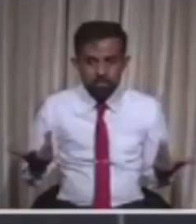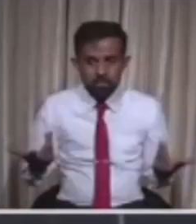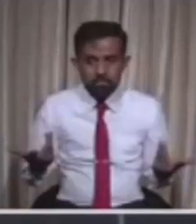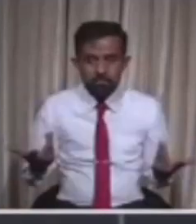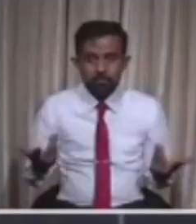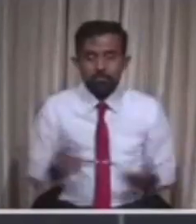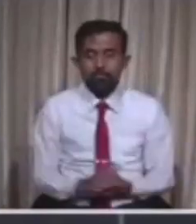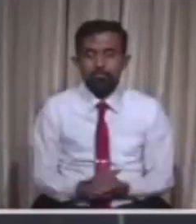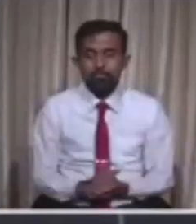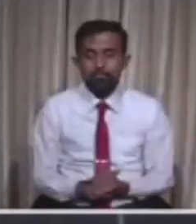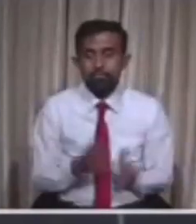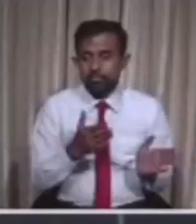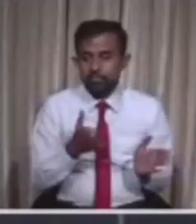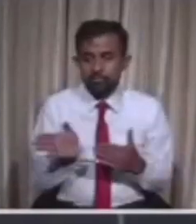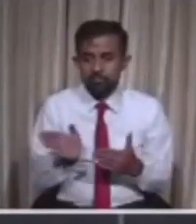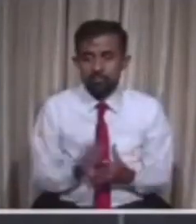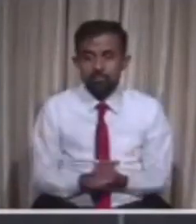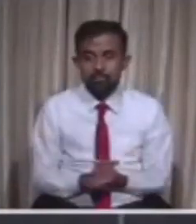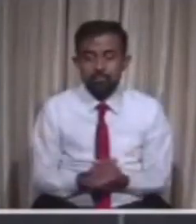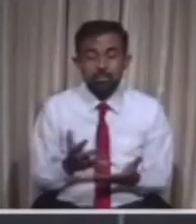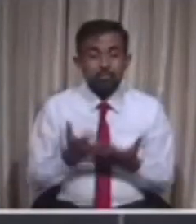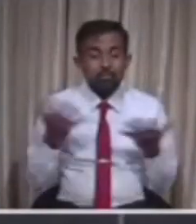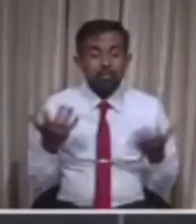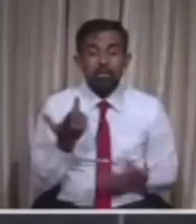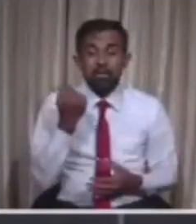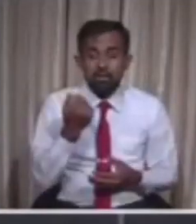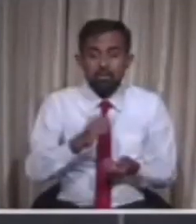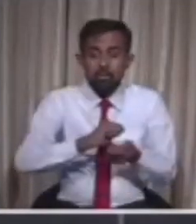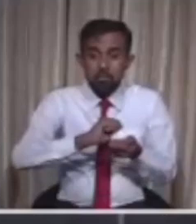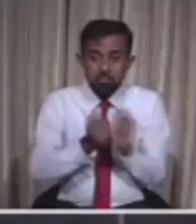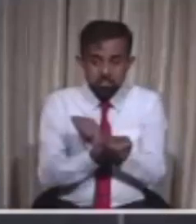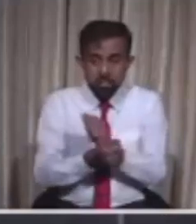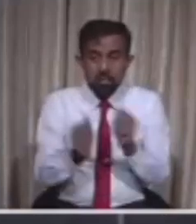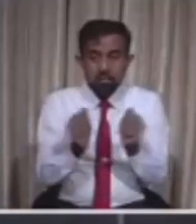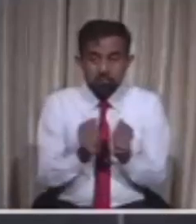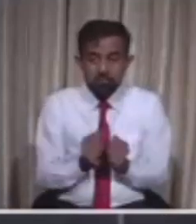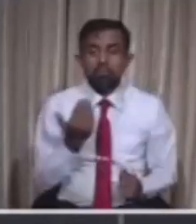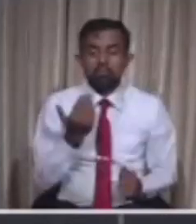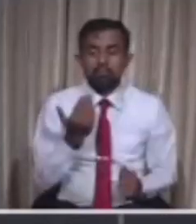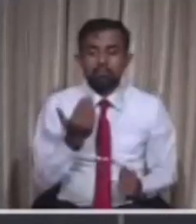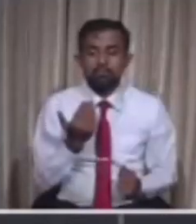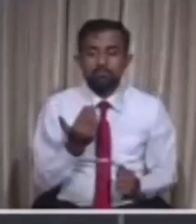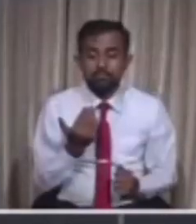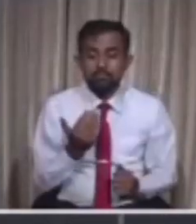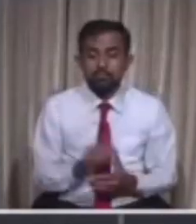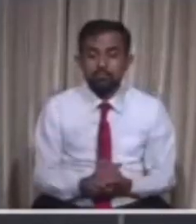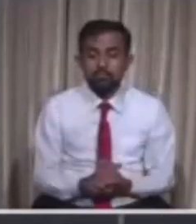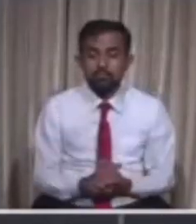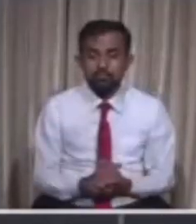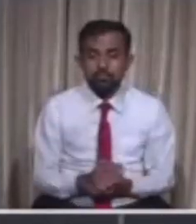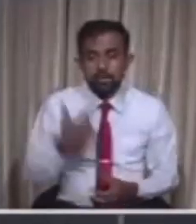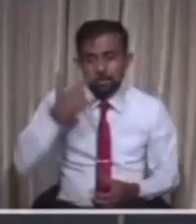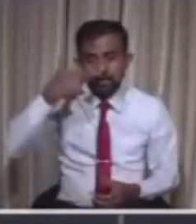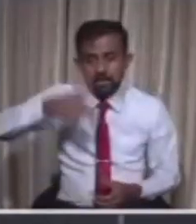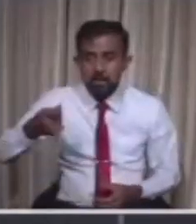bæha. Ilangata dævanta aarthika pratisanskarana me rata thula siddha karanna one. Ewwa මේ තෙල් මිල